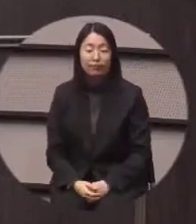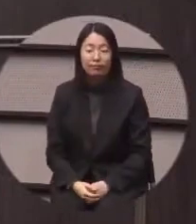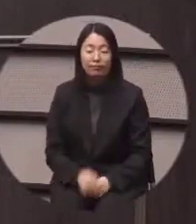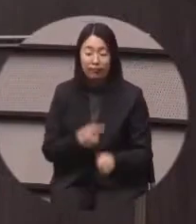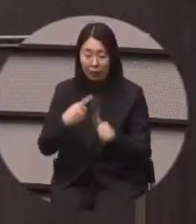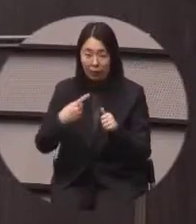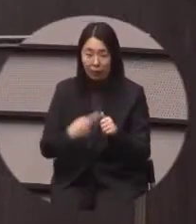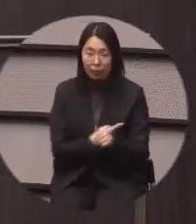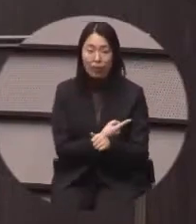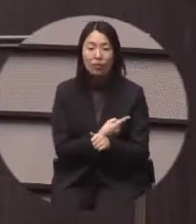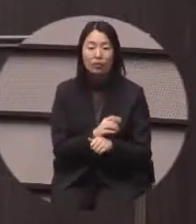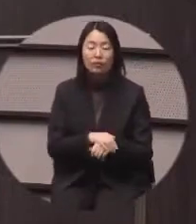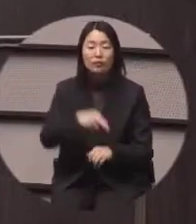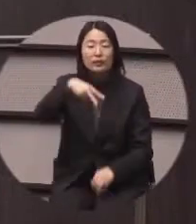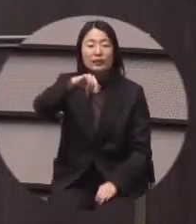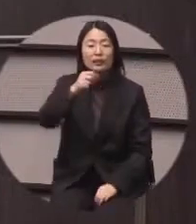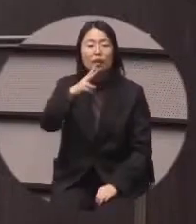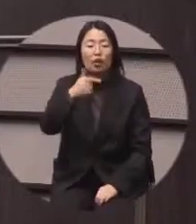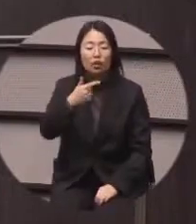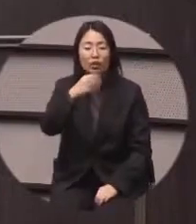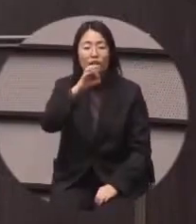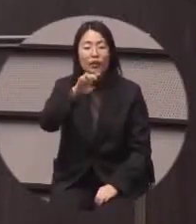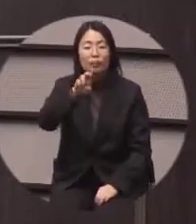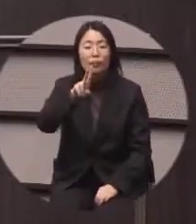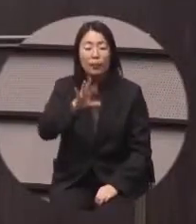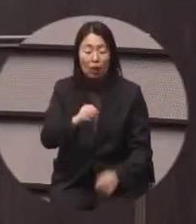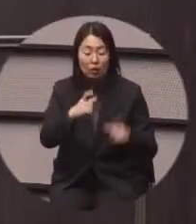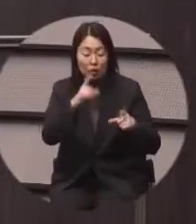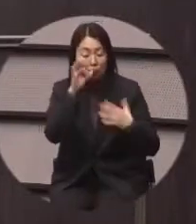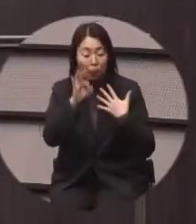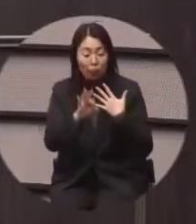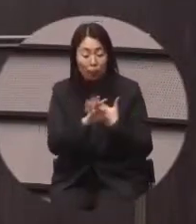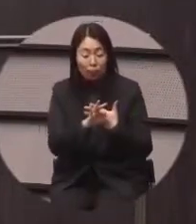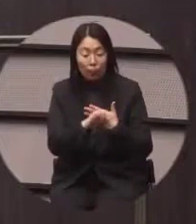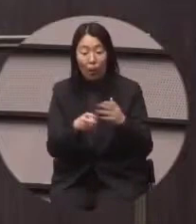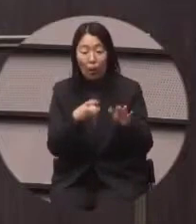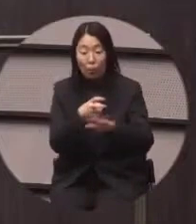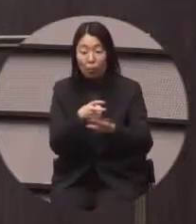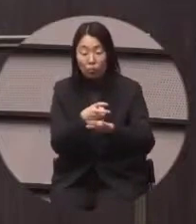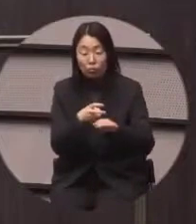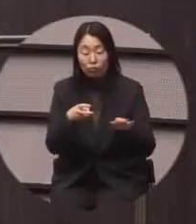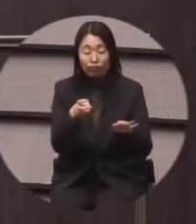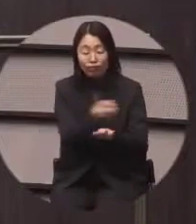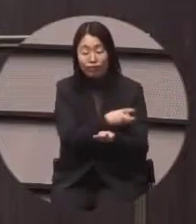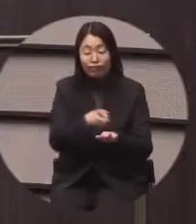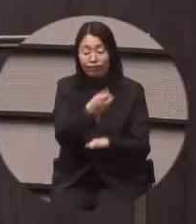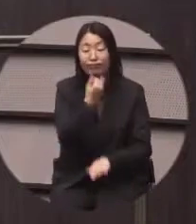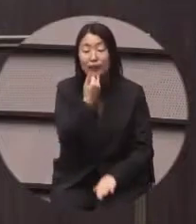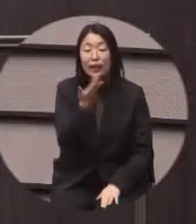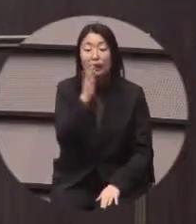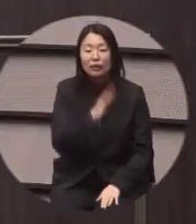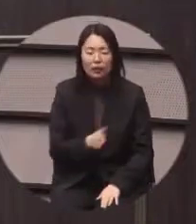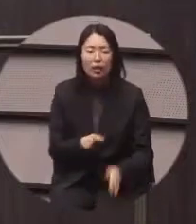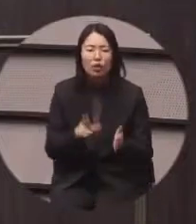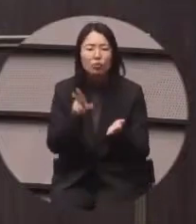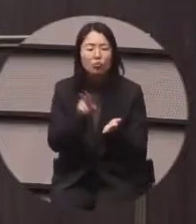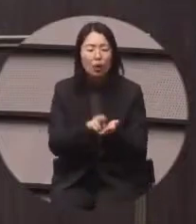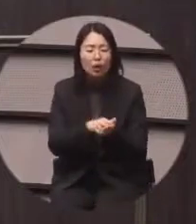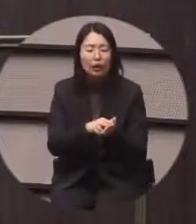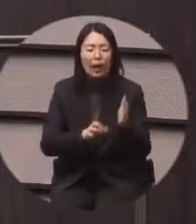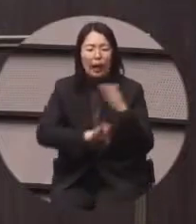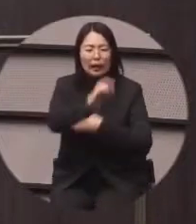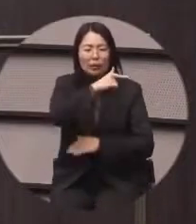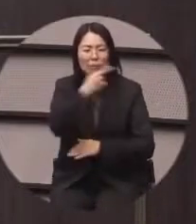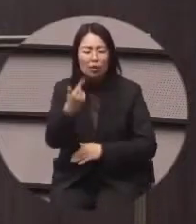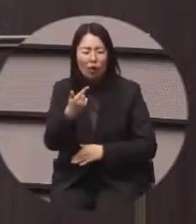한편 신현 능평 지역은 상대적으로 대중교통에 대한 접근성은 양호한 편이기는 하나 출퇴근 시 교통체증의 심화로